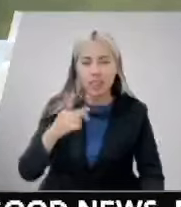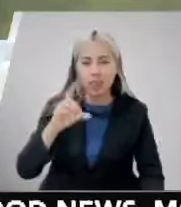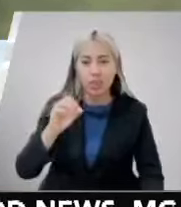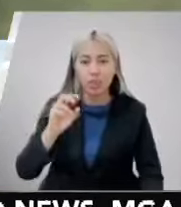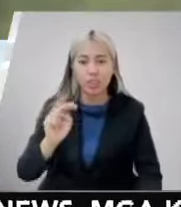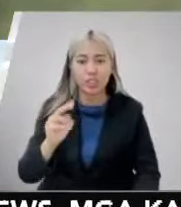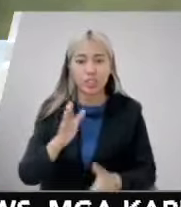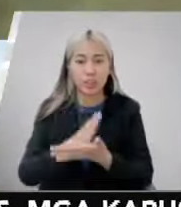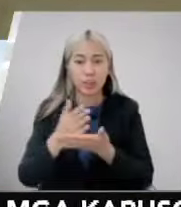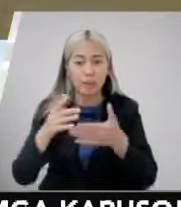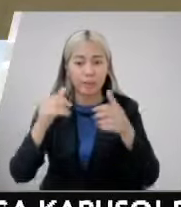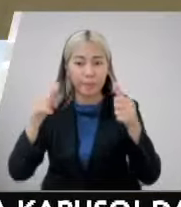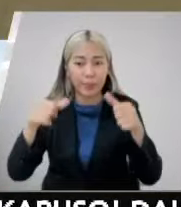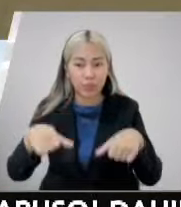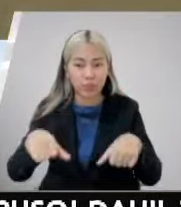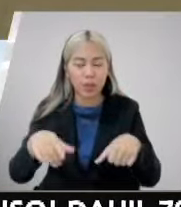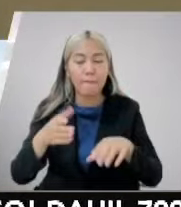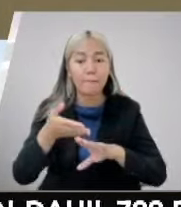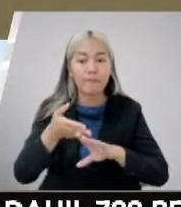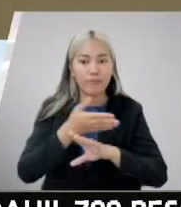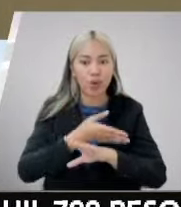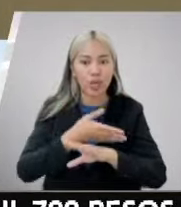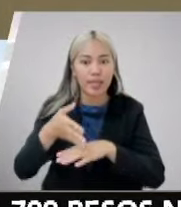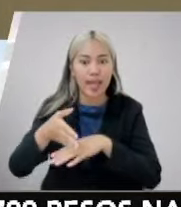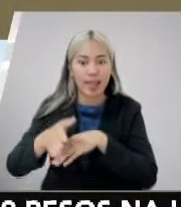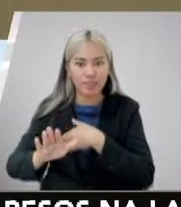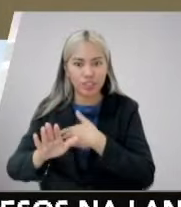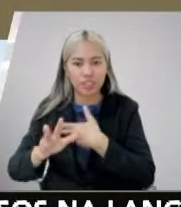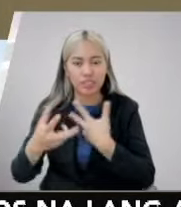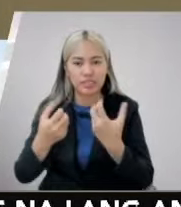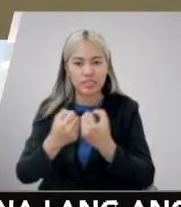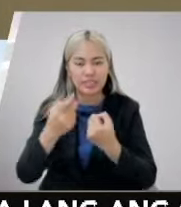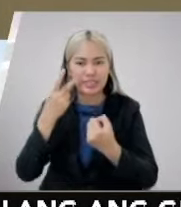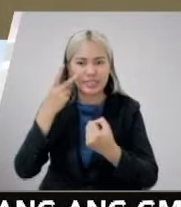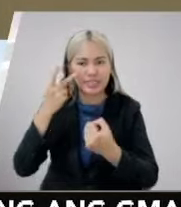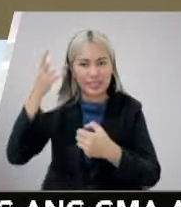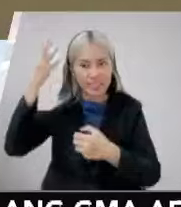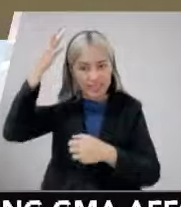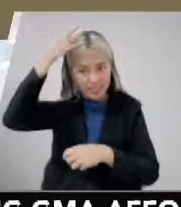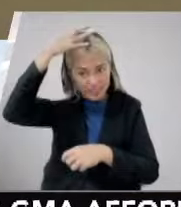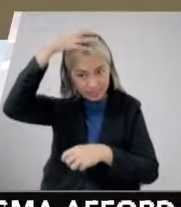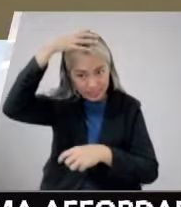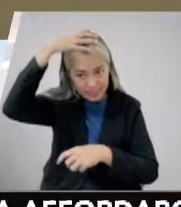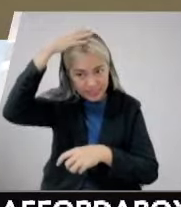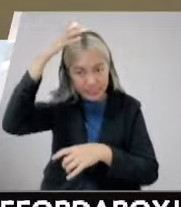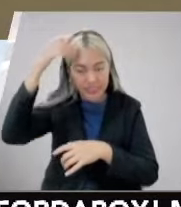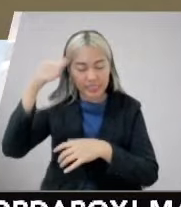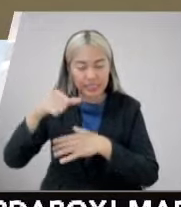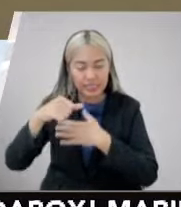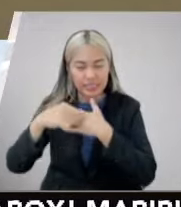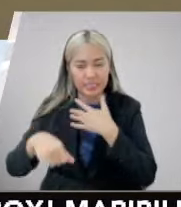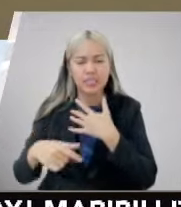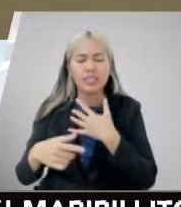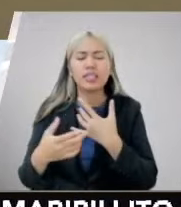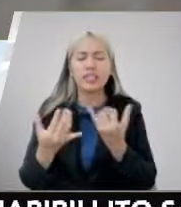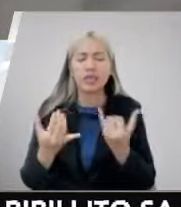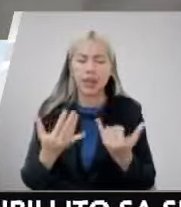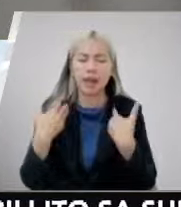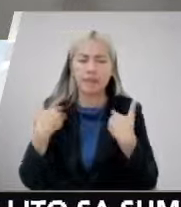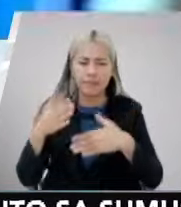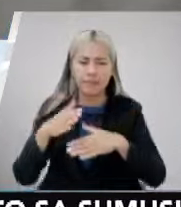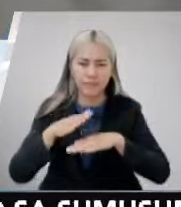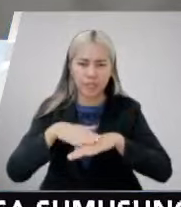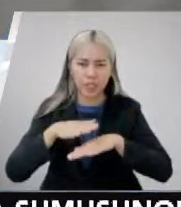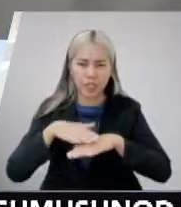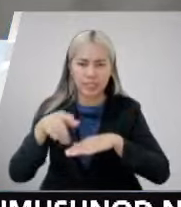ang aksidente. Makikita rin na nasira ang kanyang helmet, kaya may paalala siya sa mga biker.